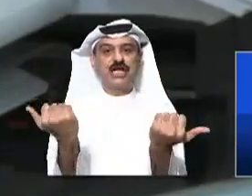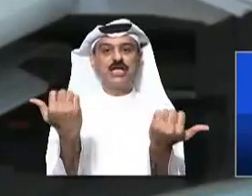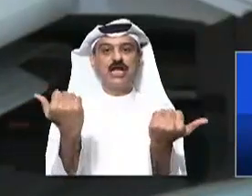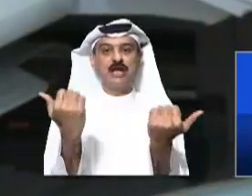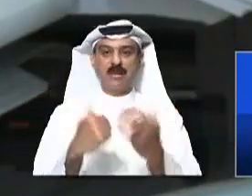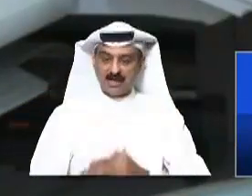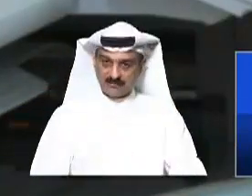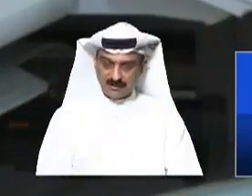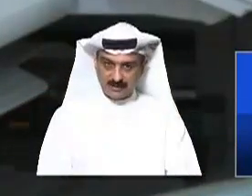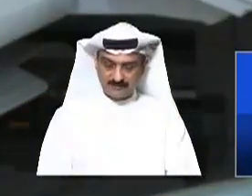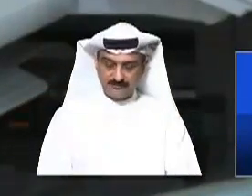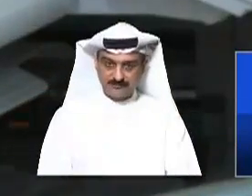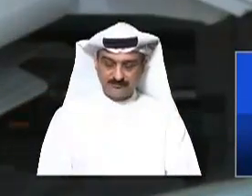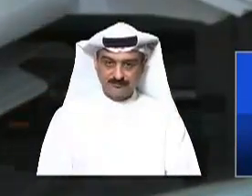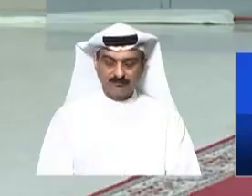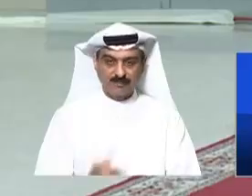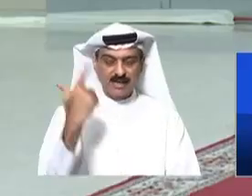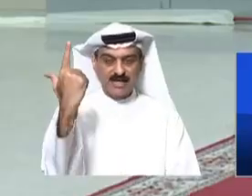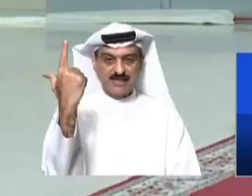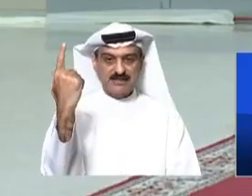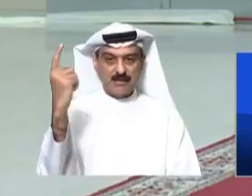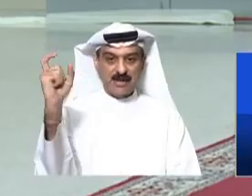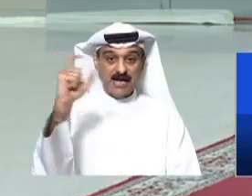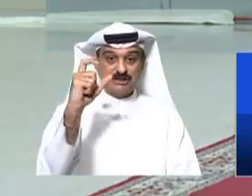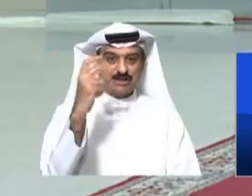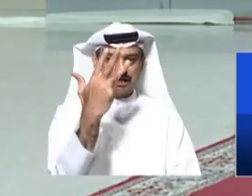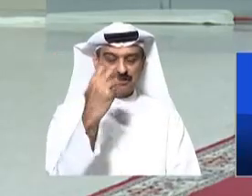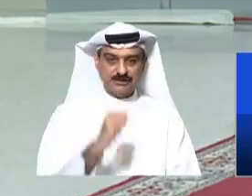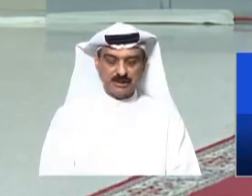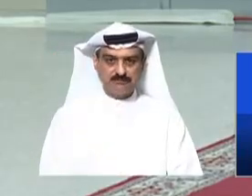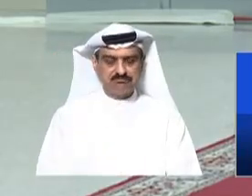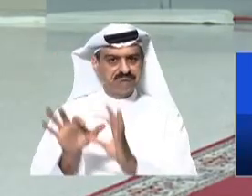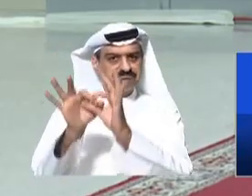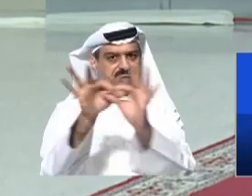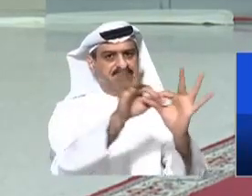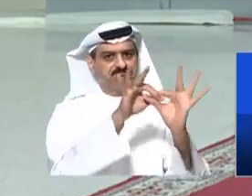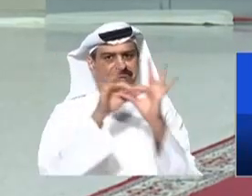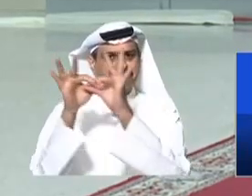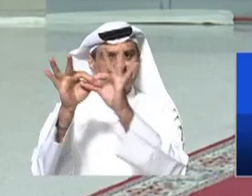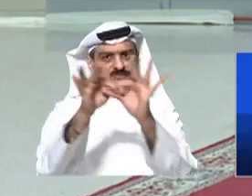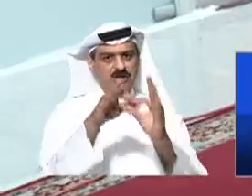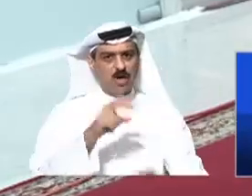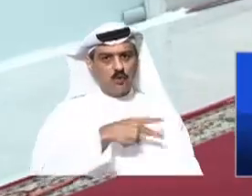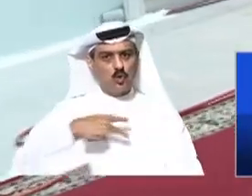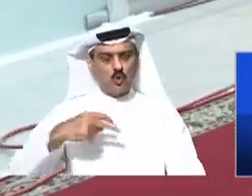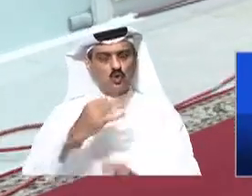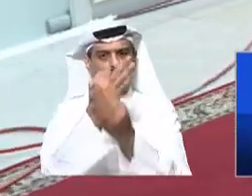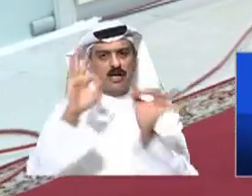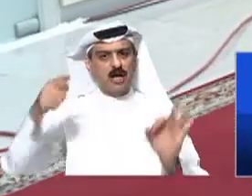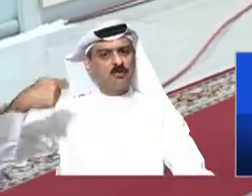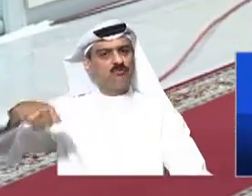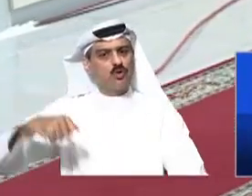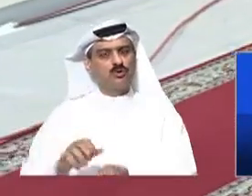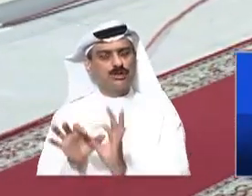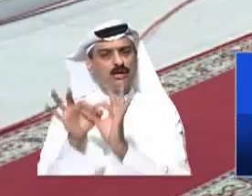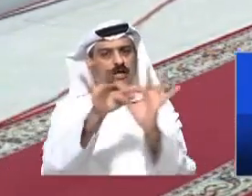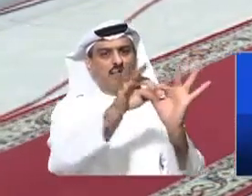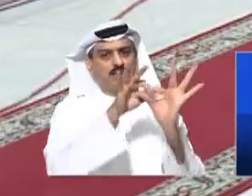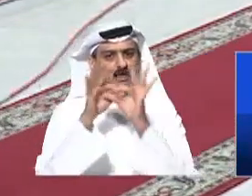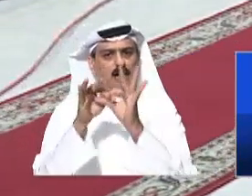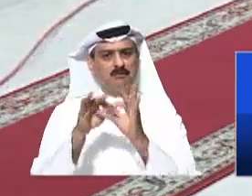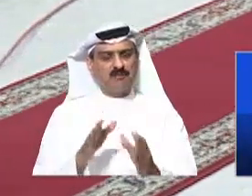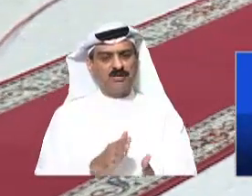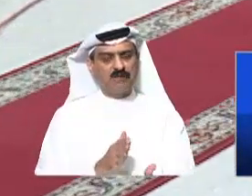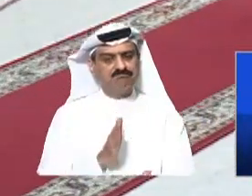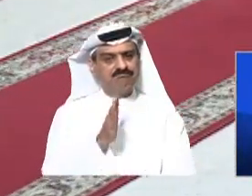القادم 7 سبتمبر الجاري، وسط تعاون كبير بين الجهات الحكومية المعنية نحو تصحيح